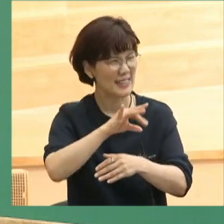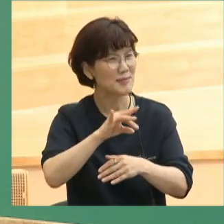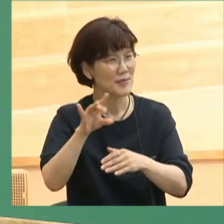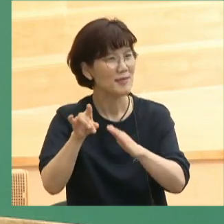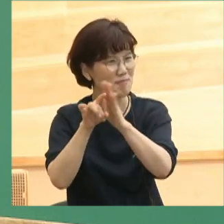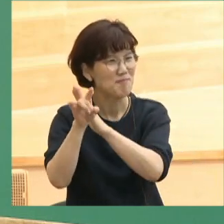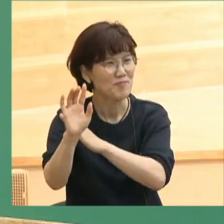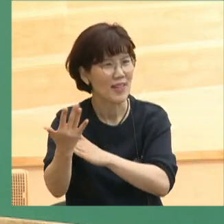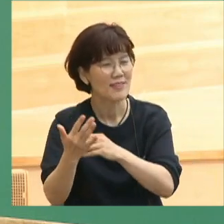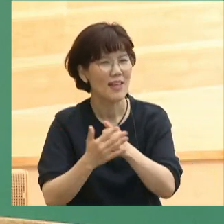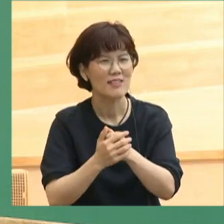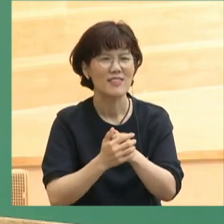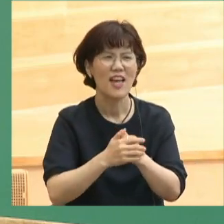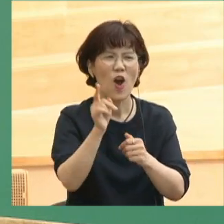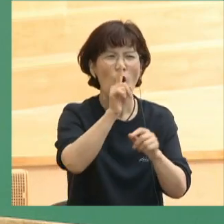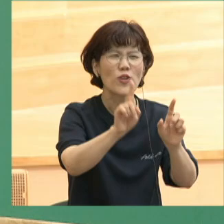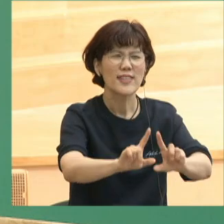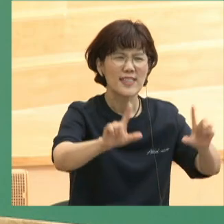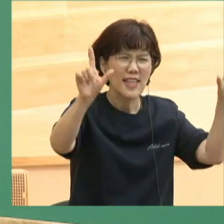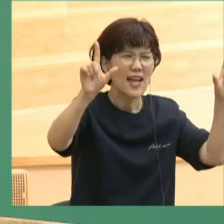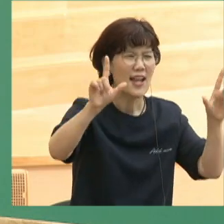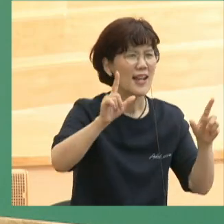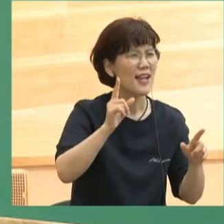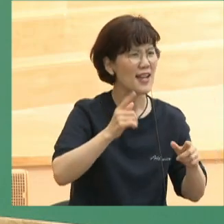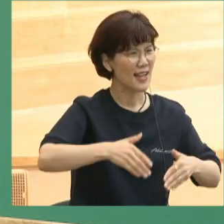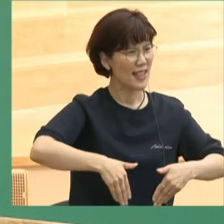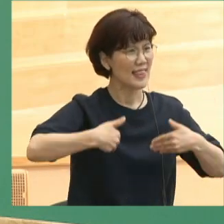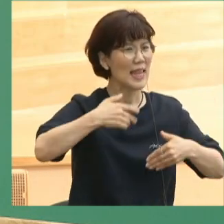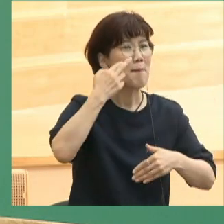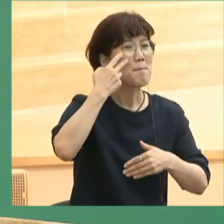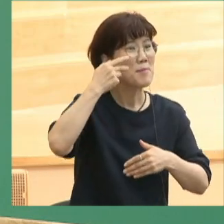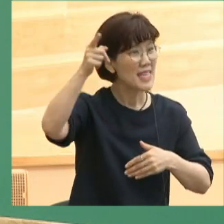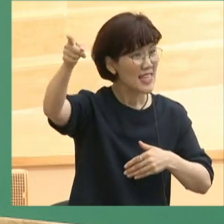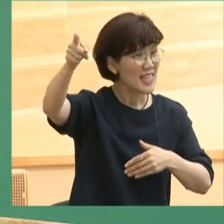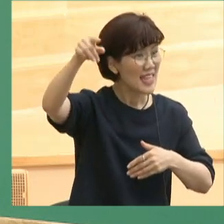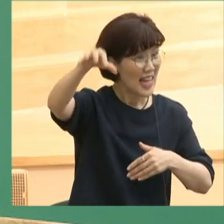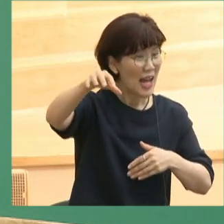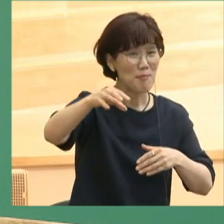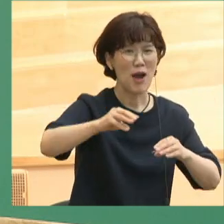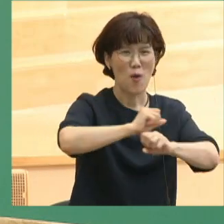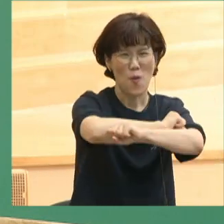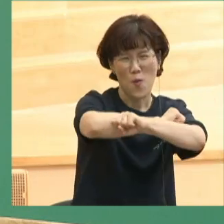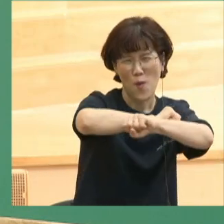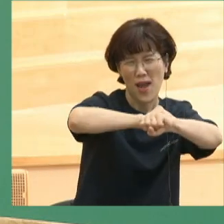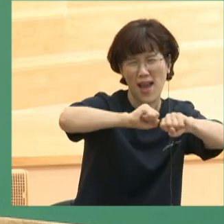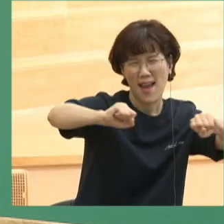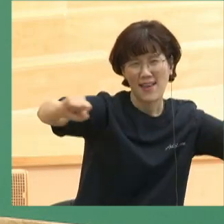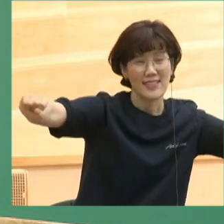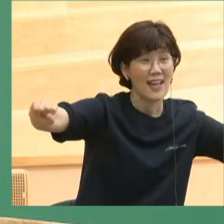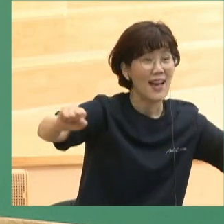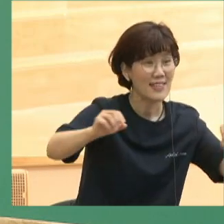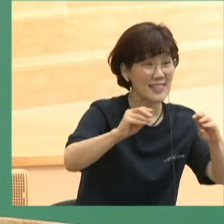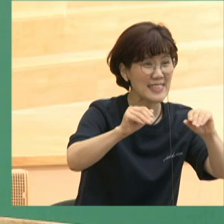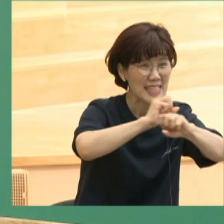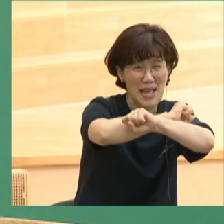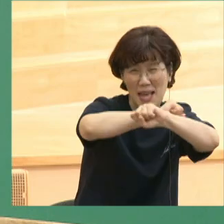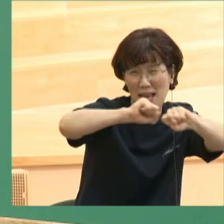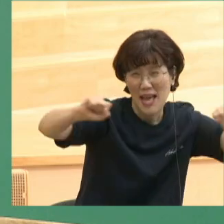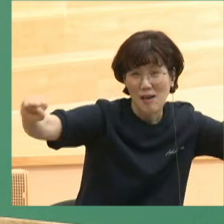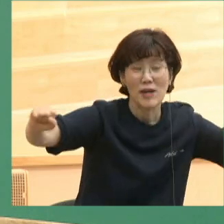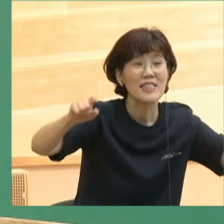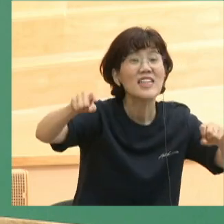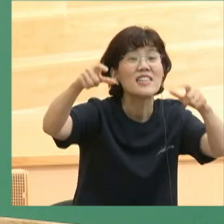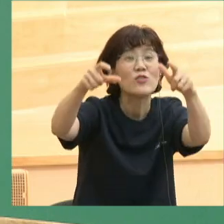날 어느 지역을 딱 방문했는데 광야죠. 남미의 광야고 사막이에요. 그런데 원주민들이